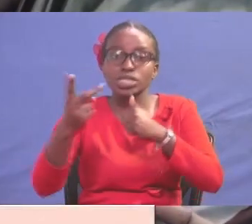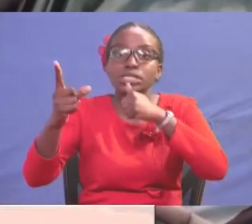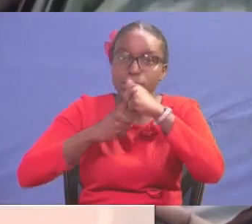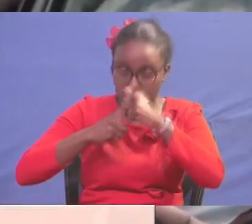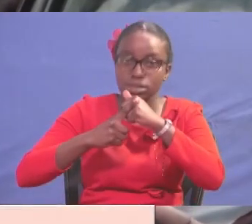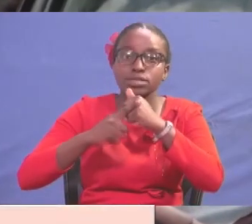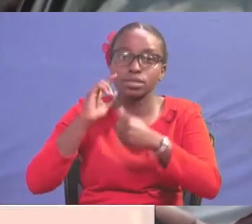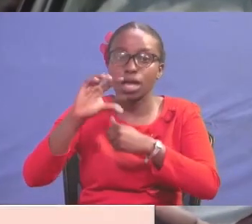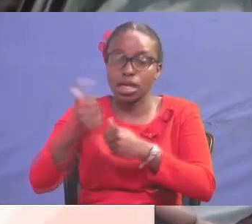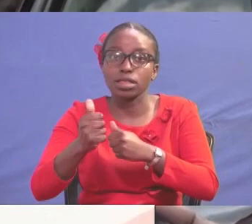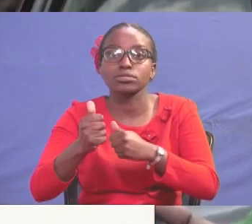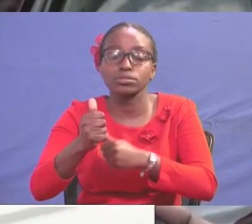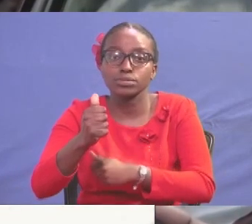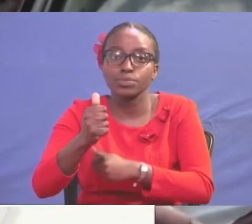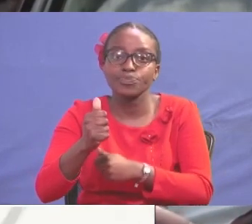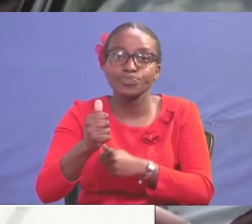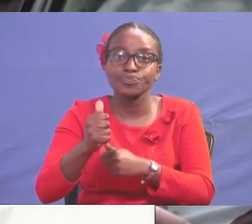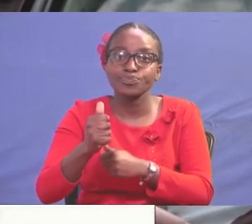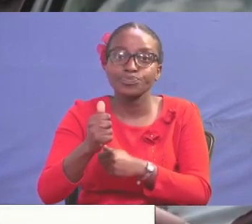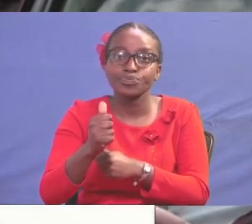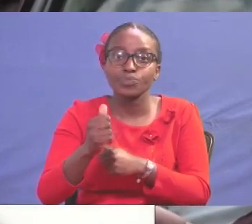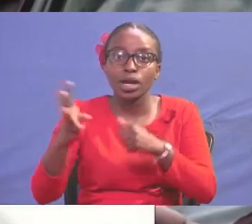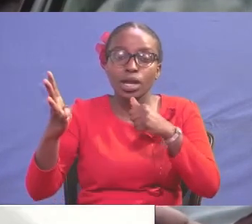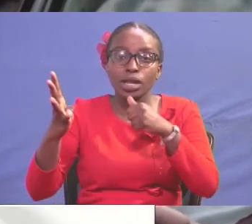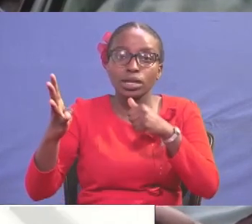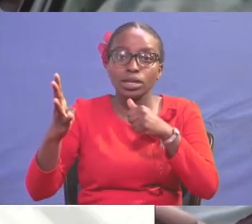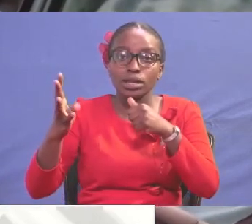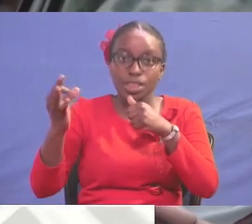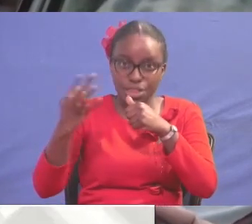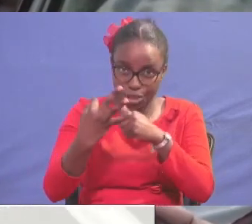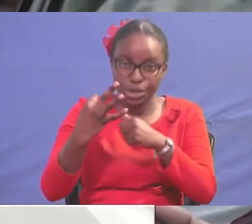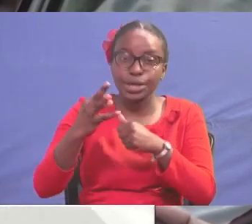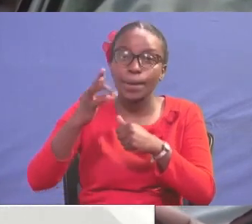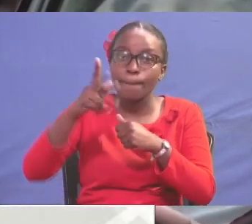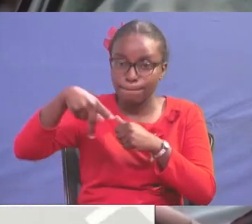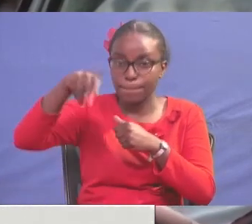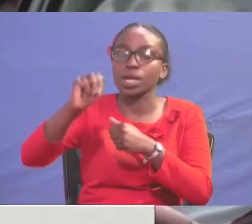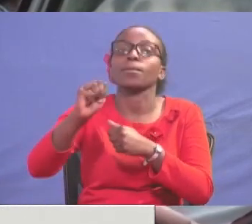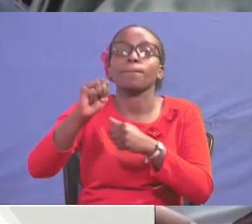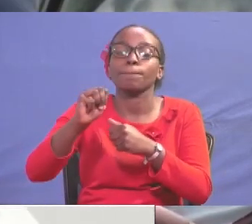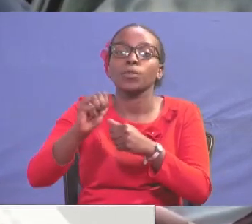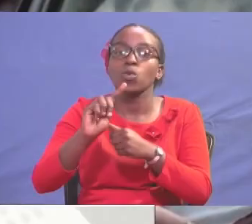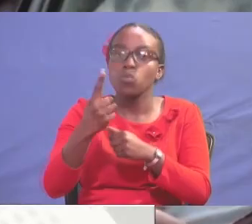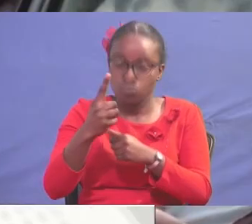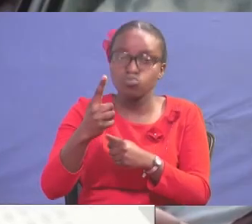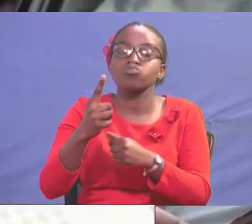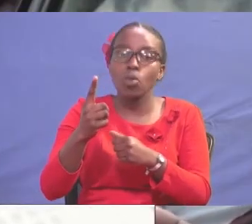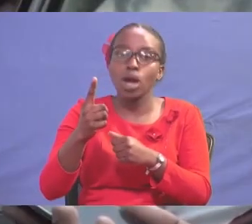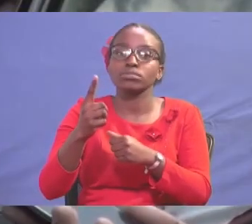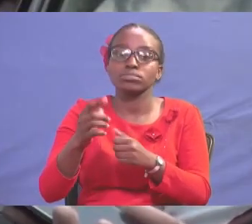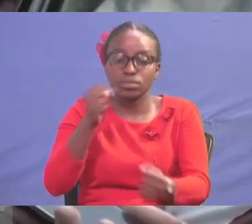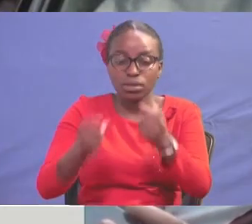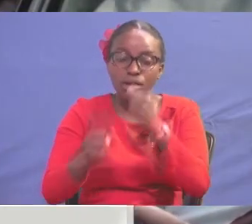Ikifika 26 ni saa 9 jioni. Kwa hivyo kwa siku nimeondoa gari moja. Kwa mfumo huu wa